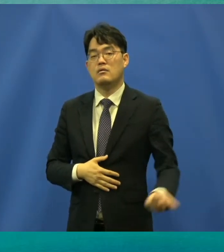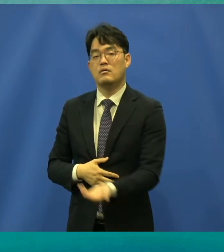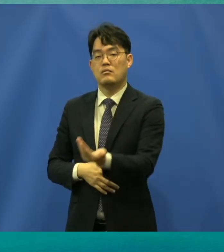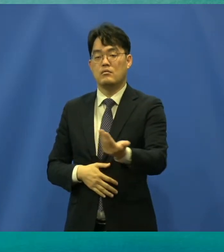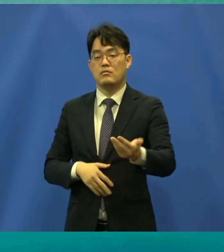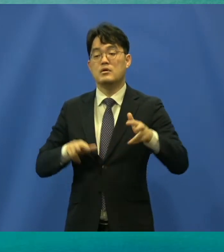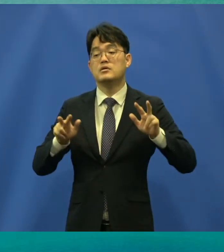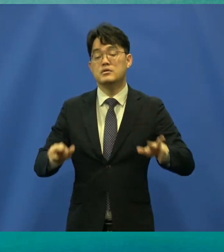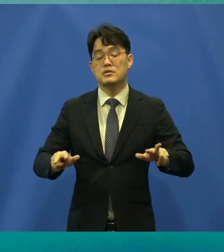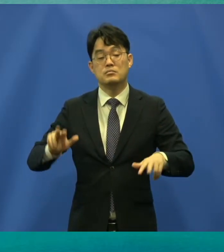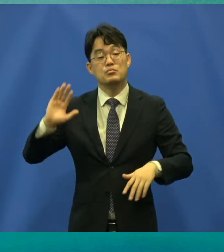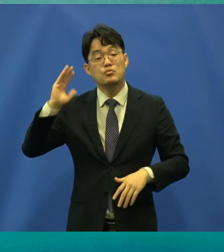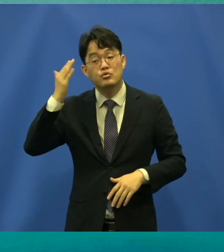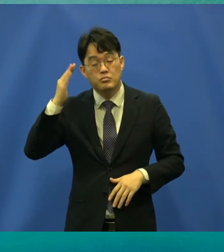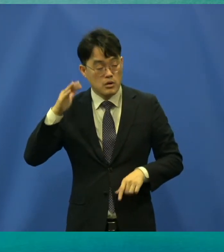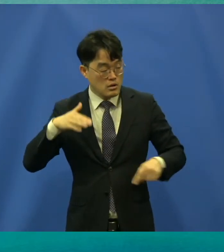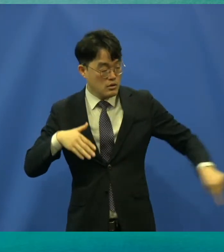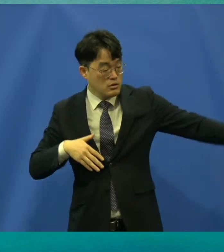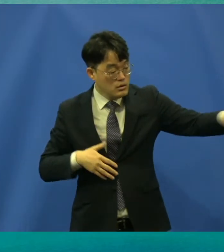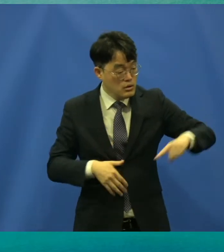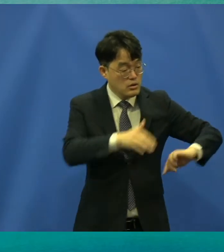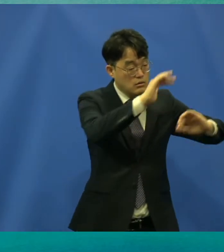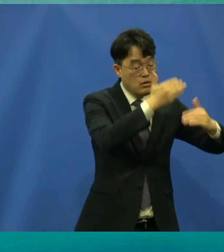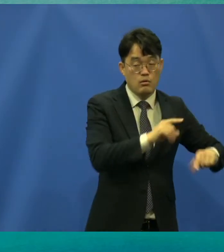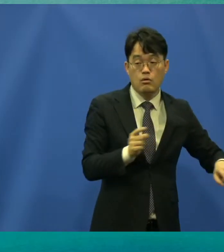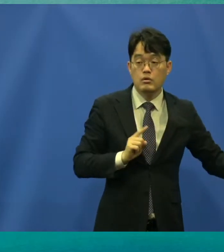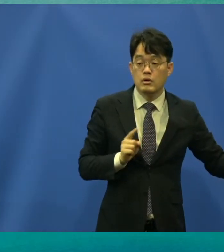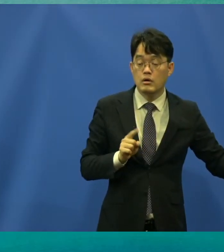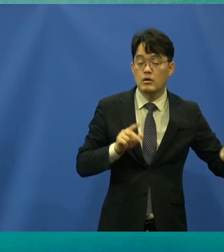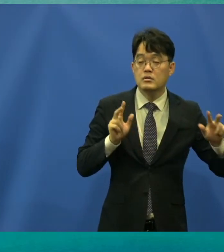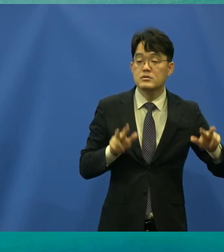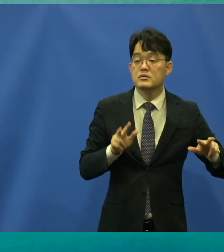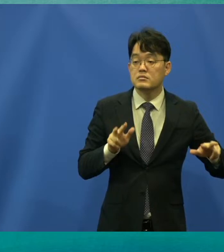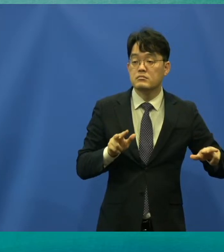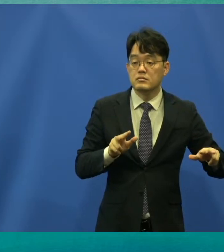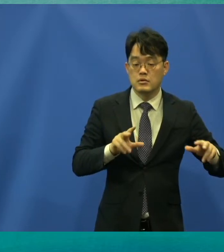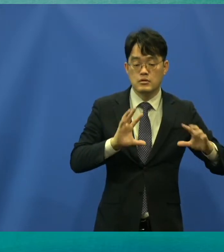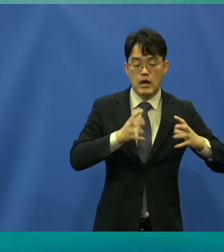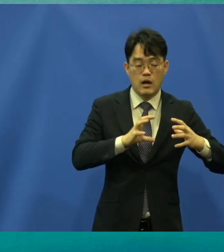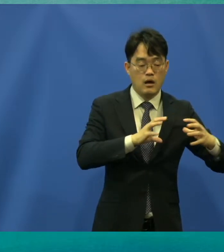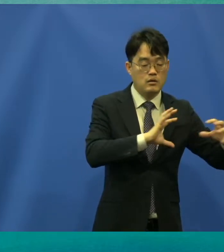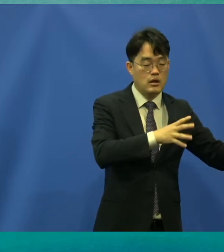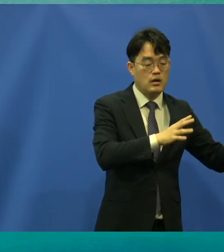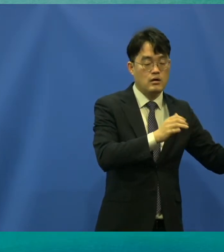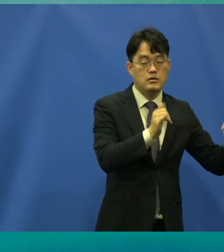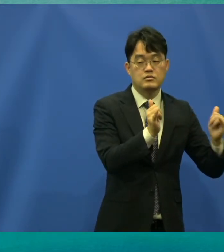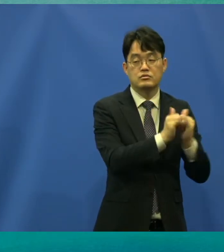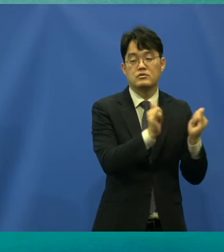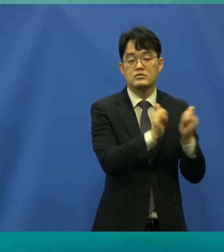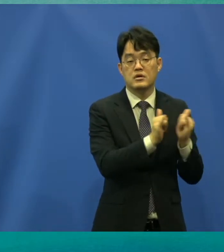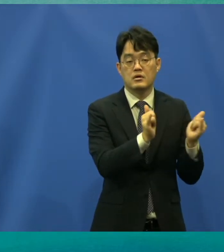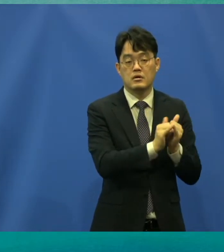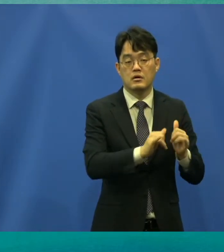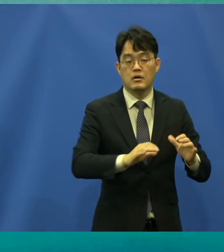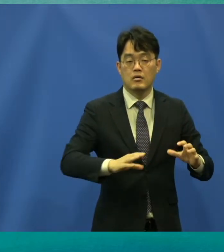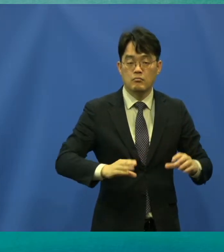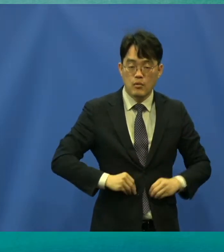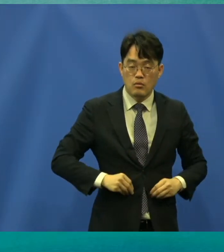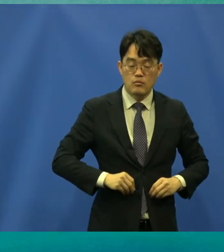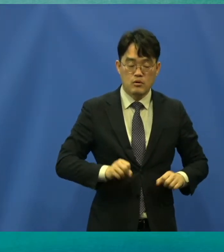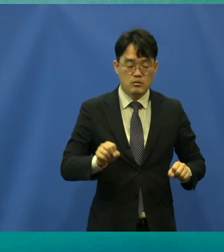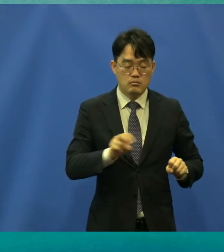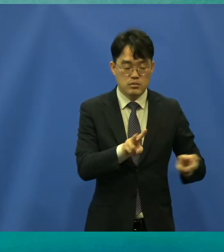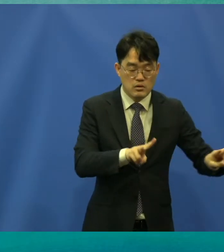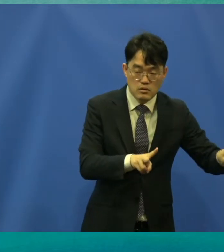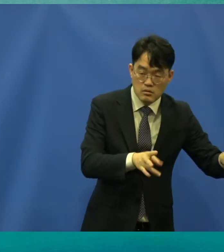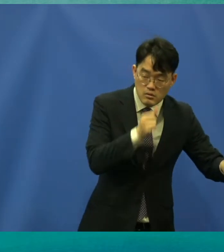온 세상에 이미 거의 다 이루어져 있어요. 온 세상에 복음이